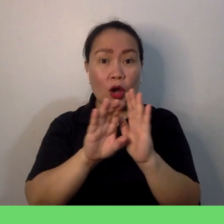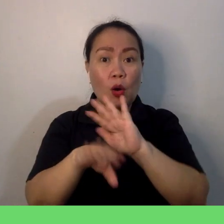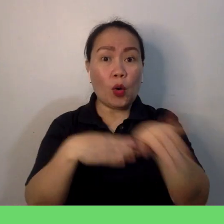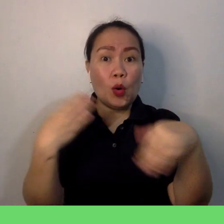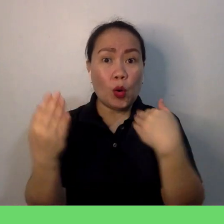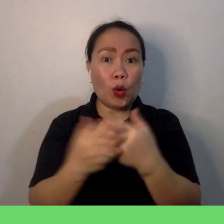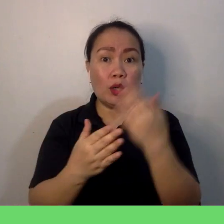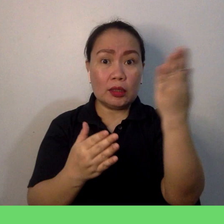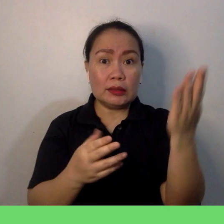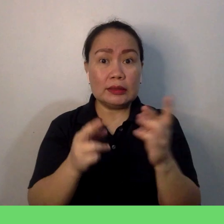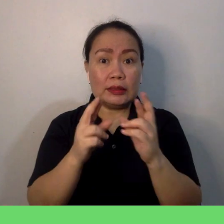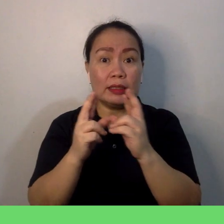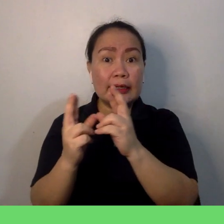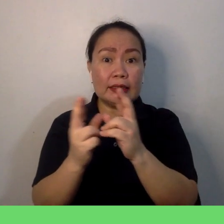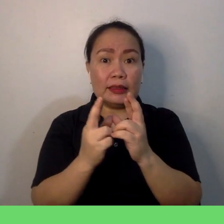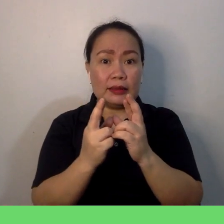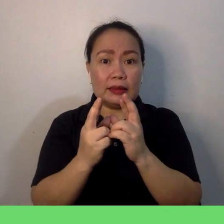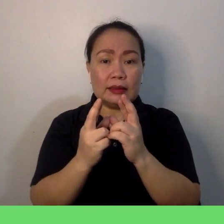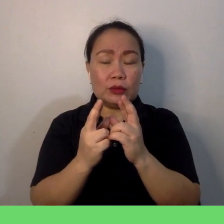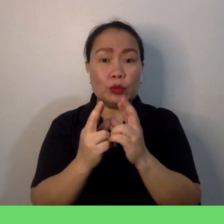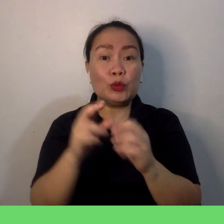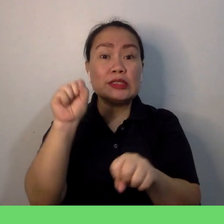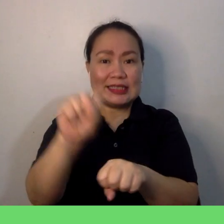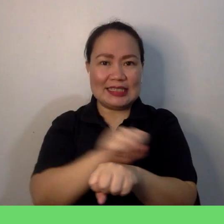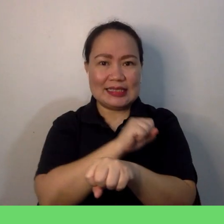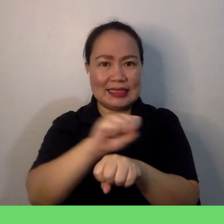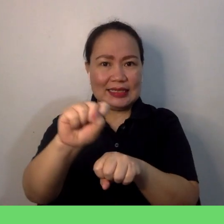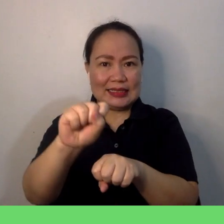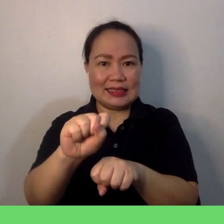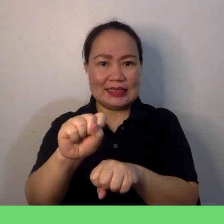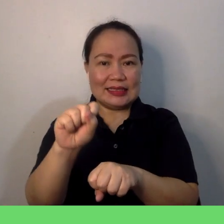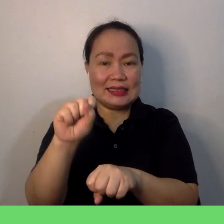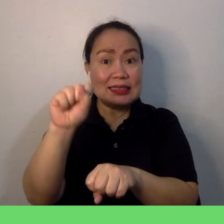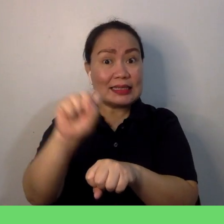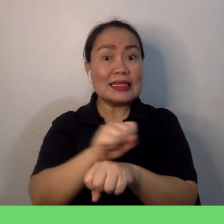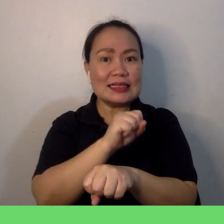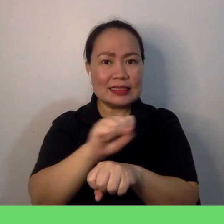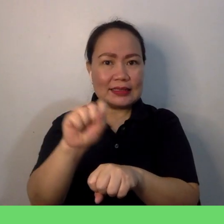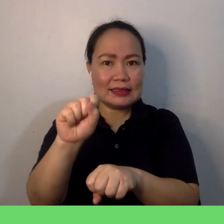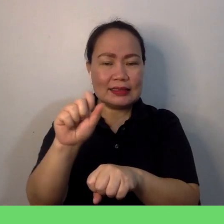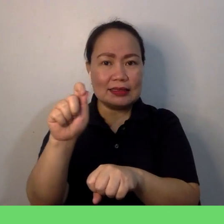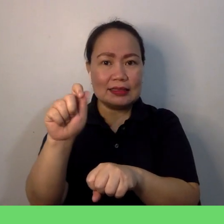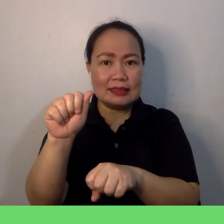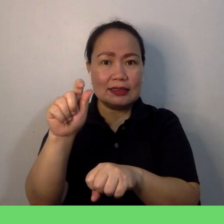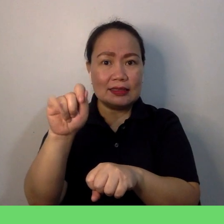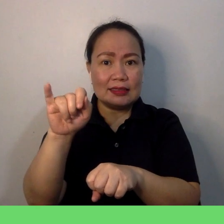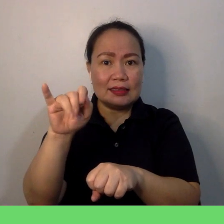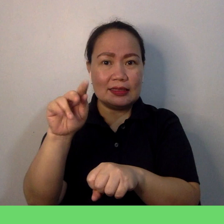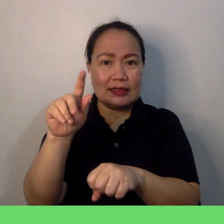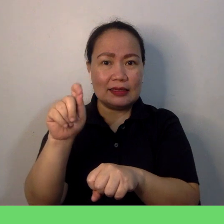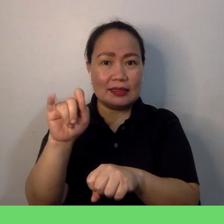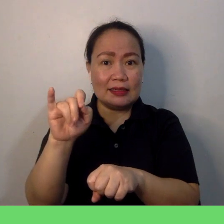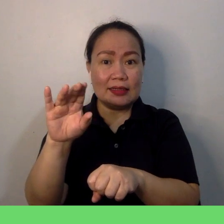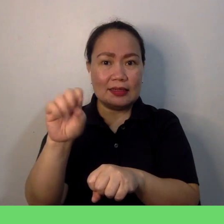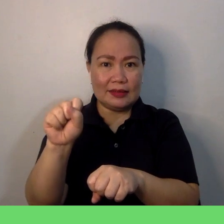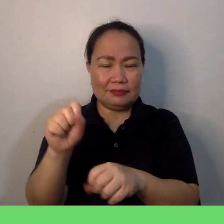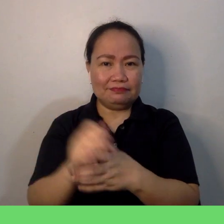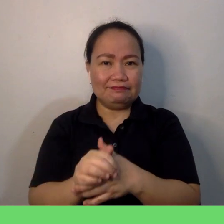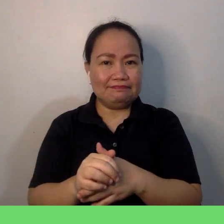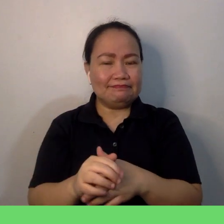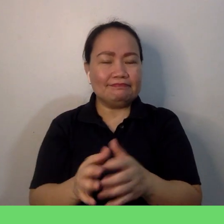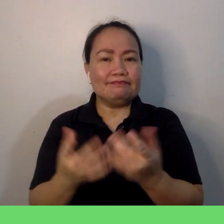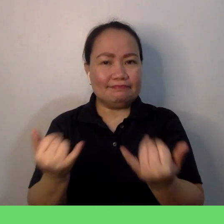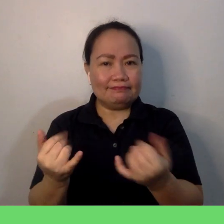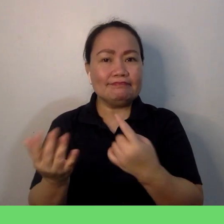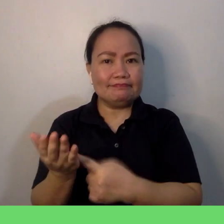all related to statistics. Now, let's talk about statistics. So